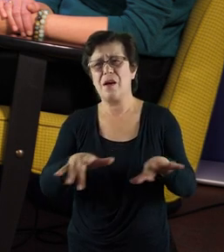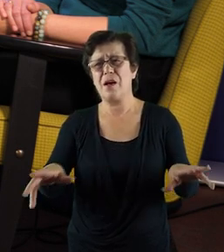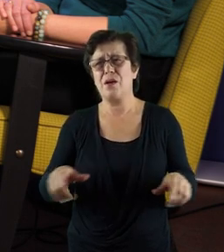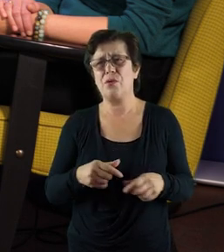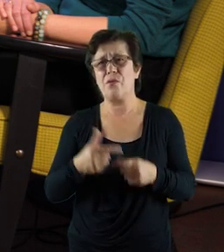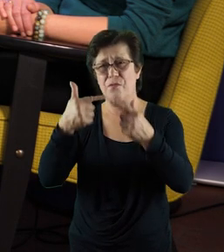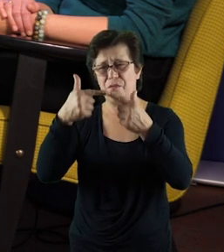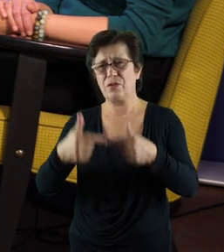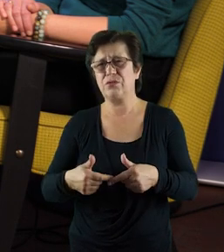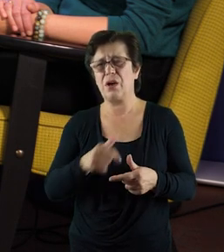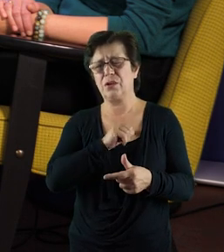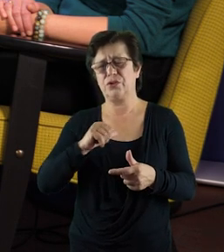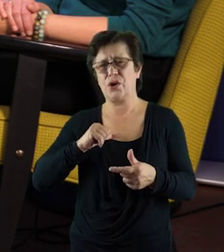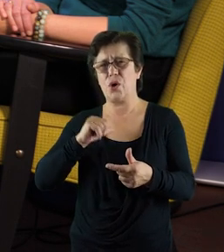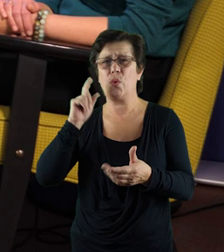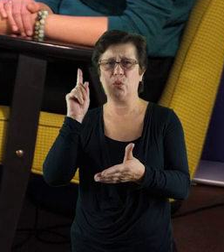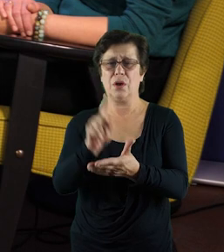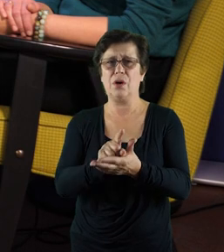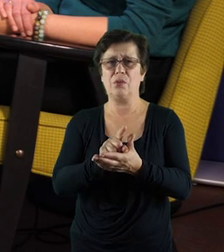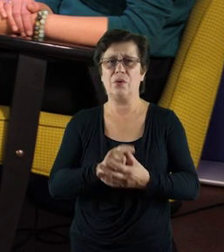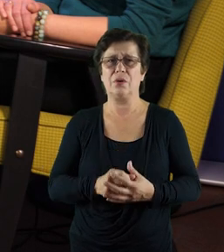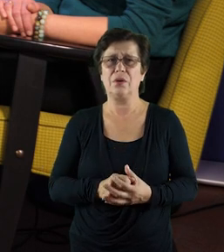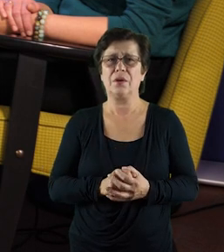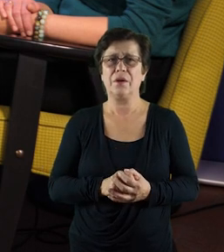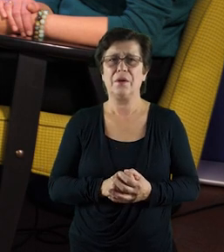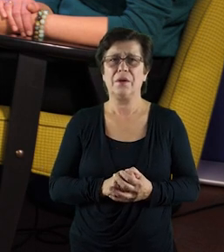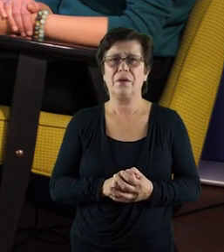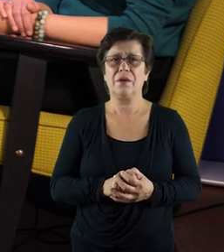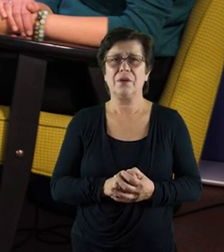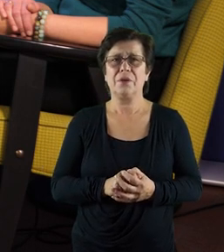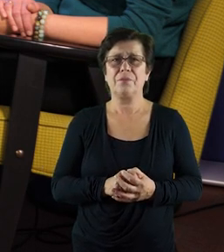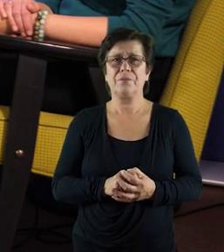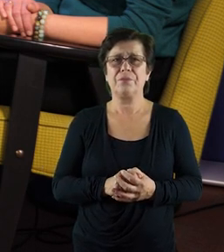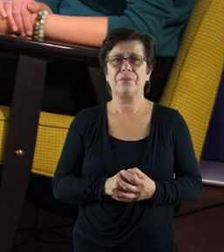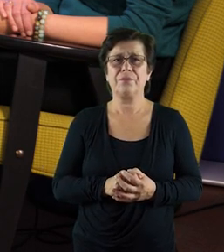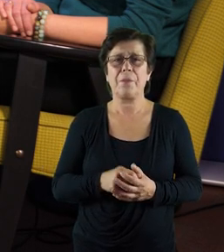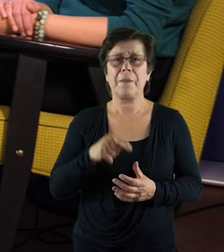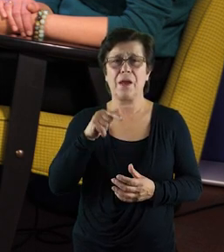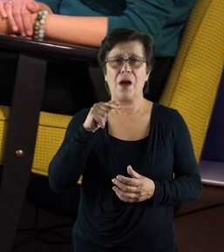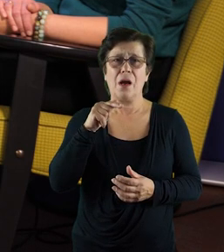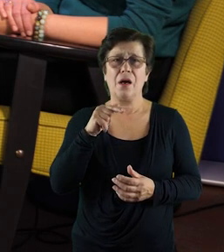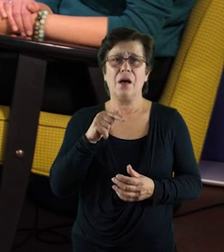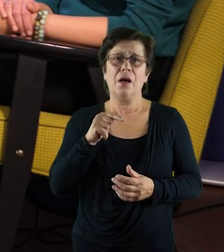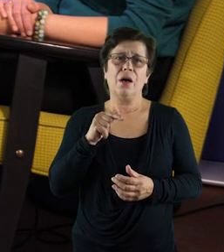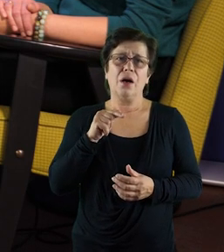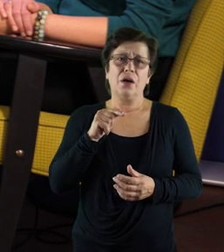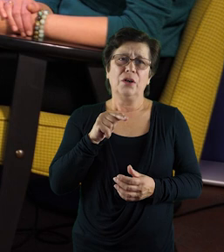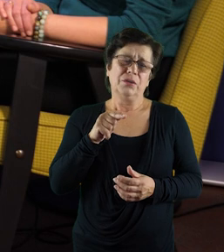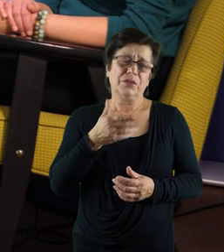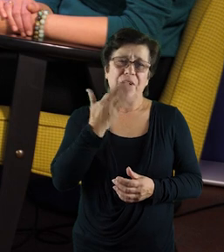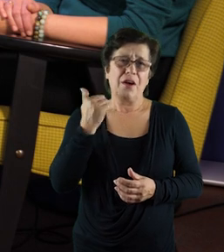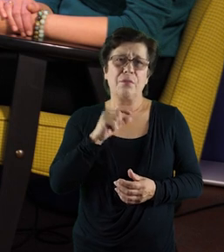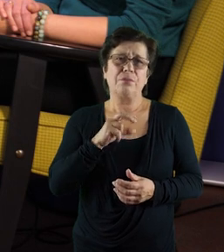to udało. W ogóle określał te swoje wiersze, jakby może utworzył, nie jestem pewna, czy to on, czy to któryś z